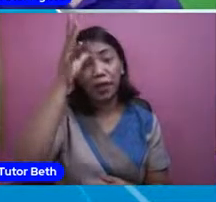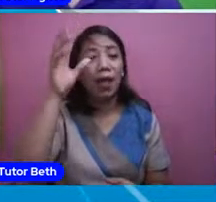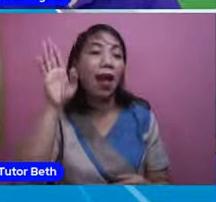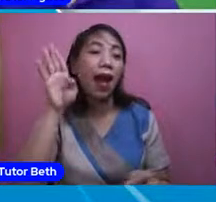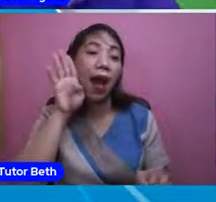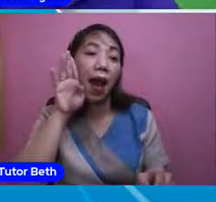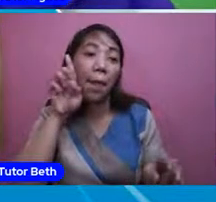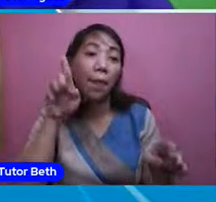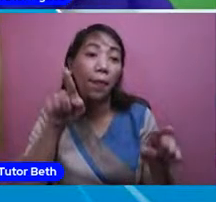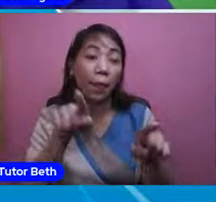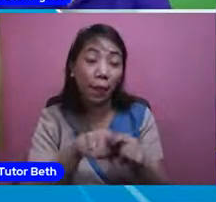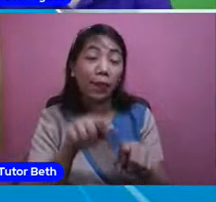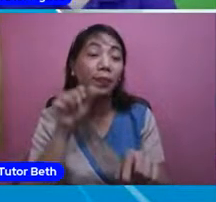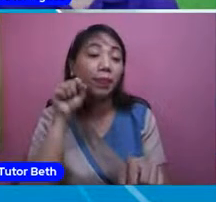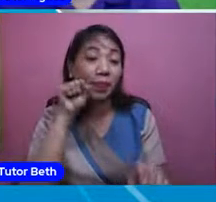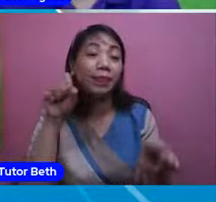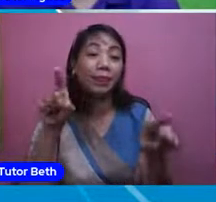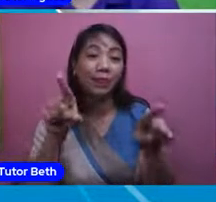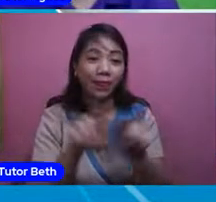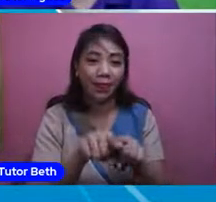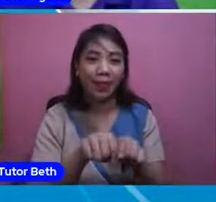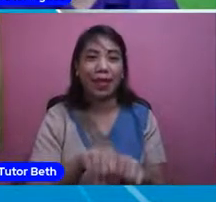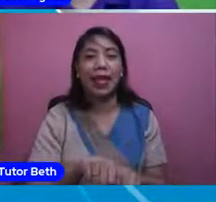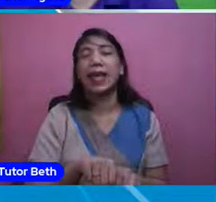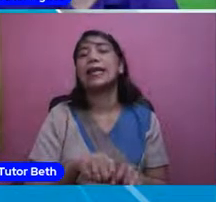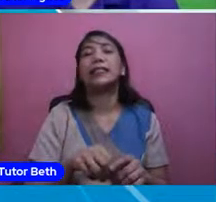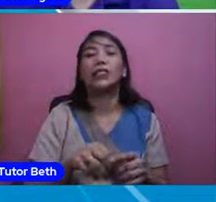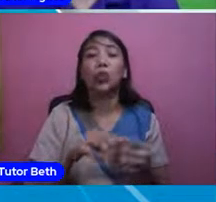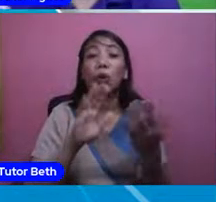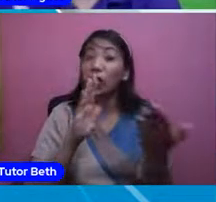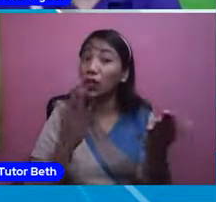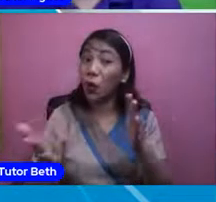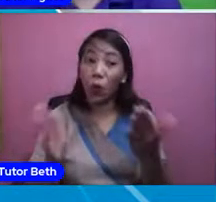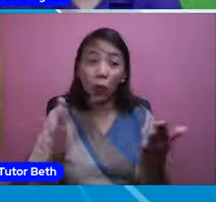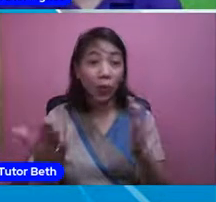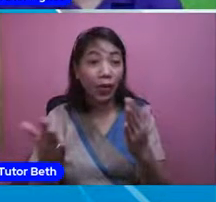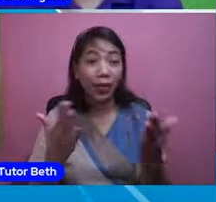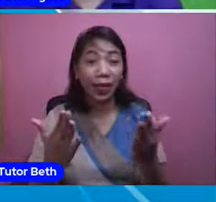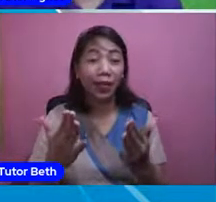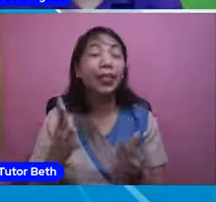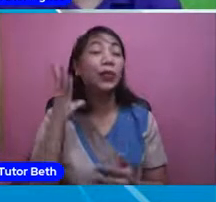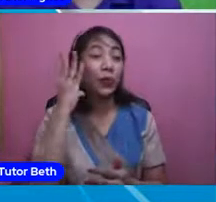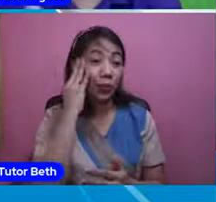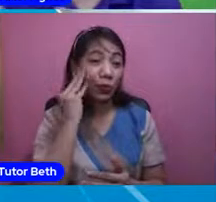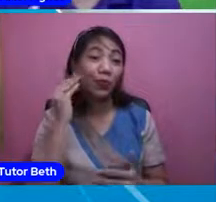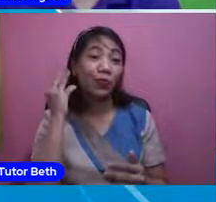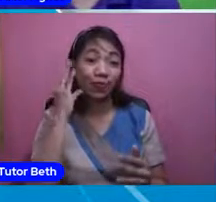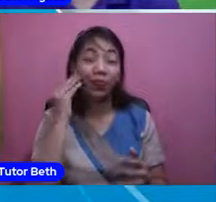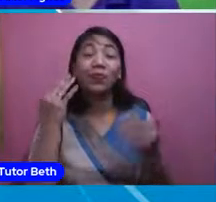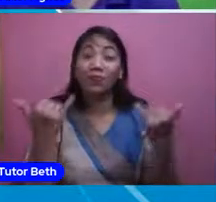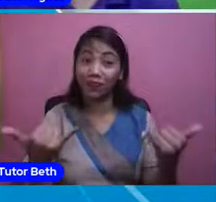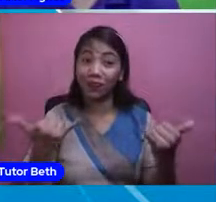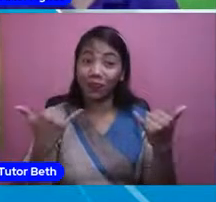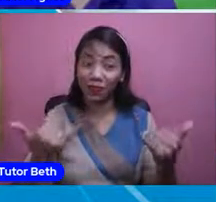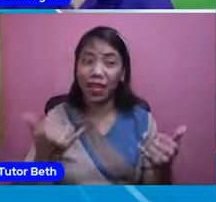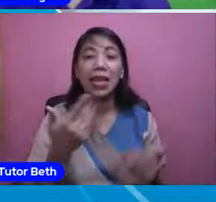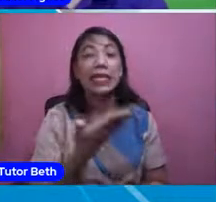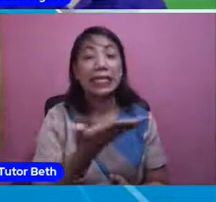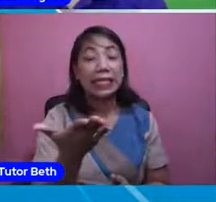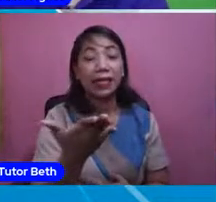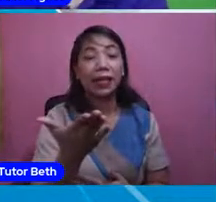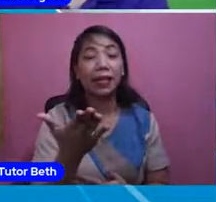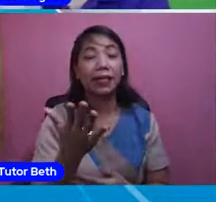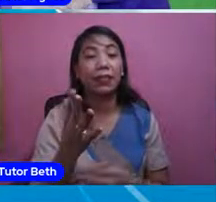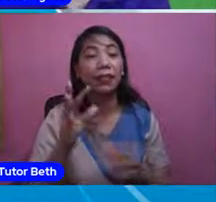kamag-aral nyo, di ba? So, naihahambing natin yung nararanasan natin ngayon sa nararanasan ng ating mga